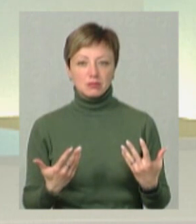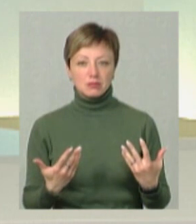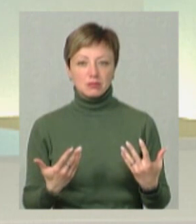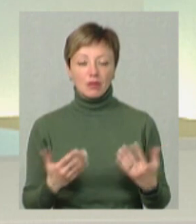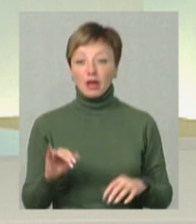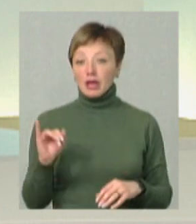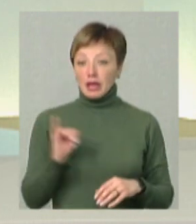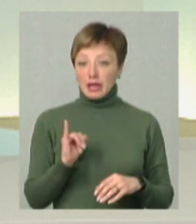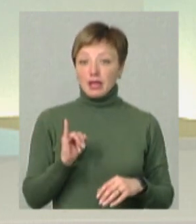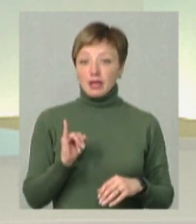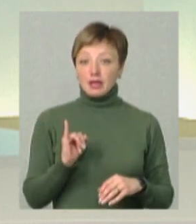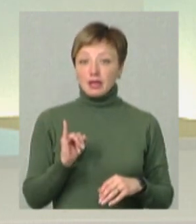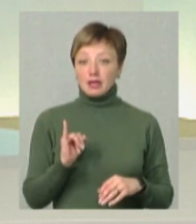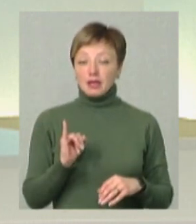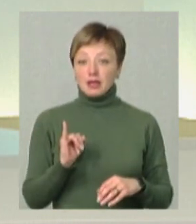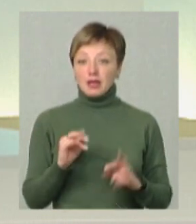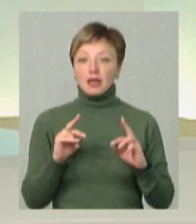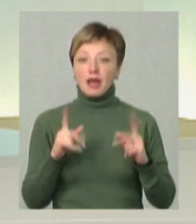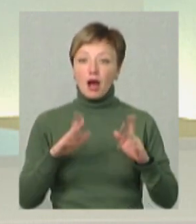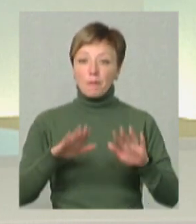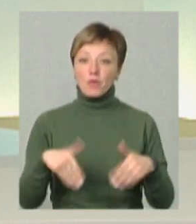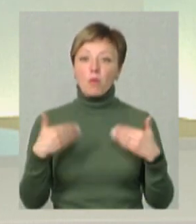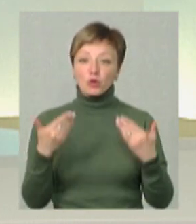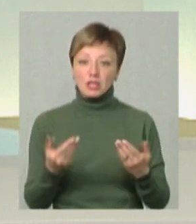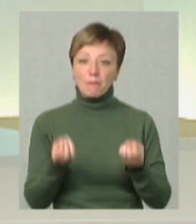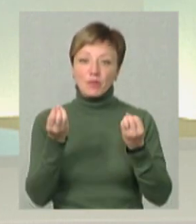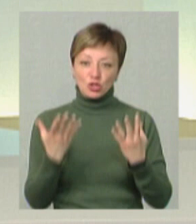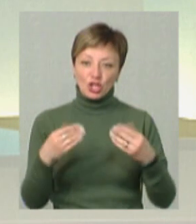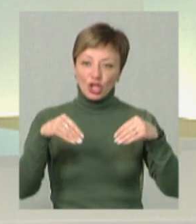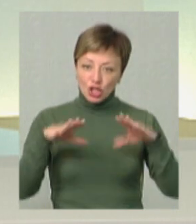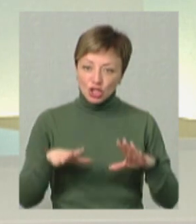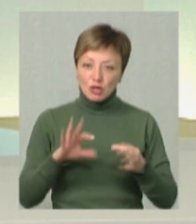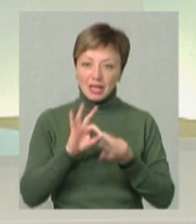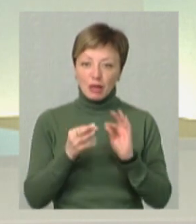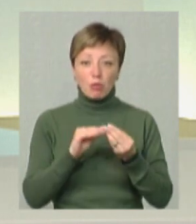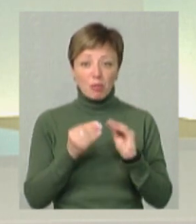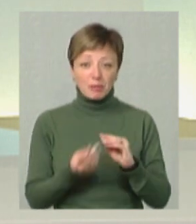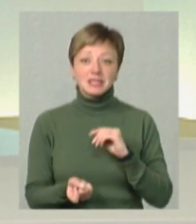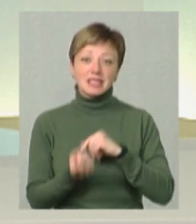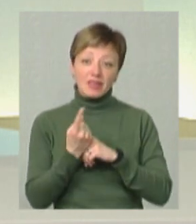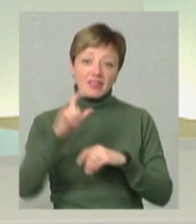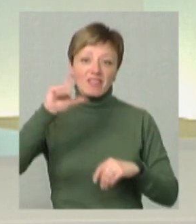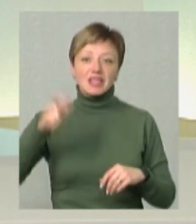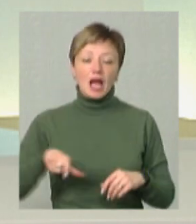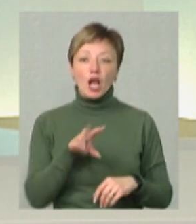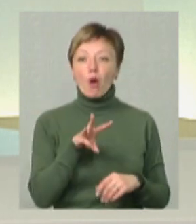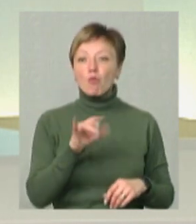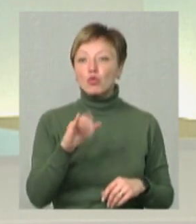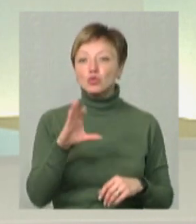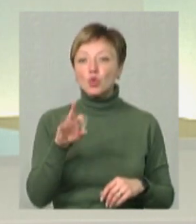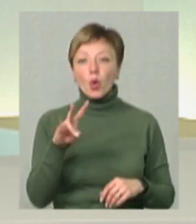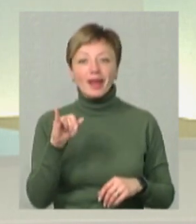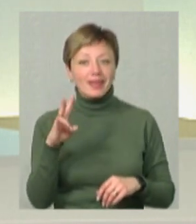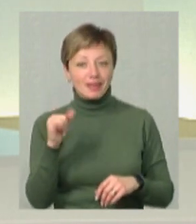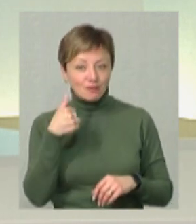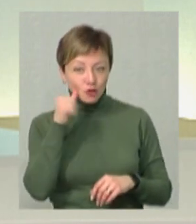І от як пропозиція простих рішень складних проблем з'явився в Італії Муссоліні, вчорашній,